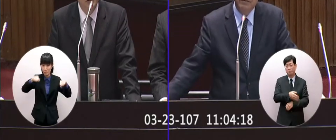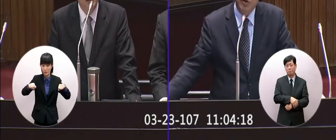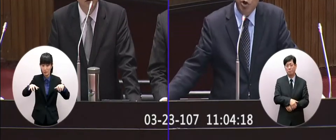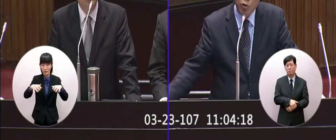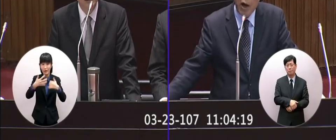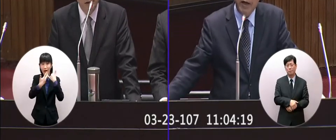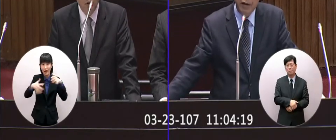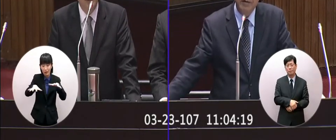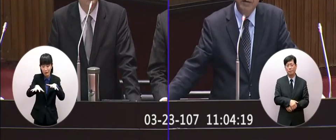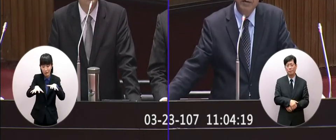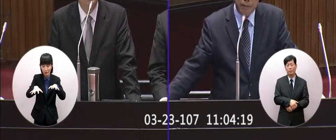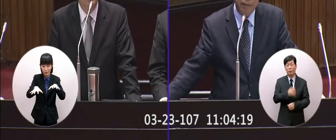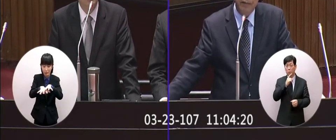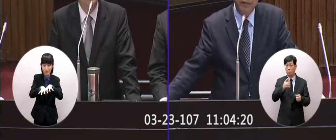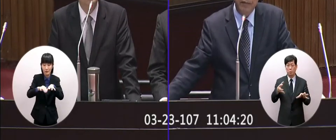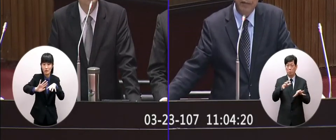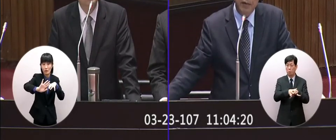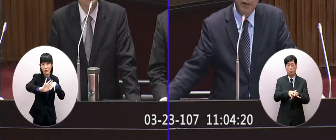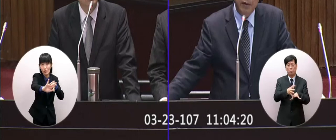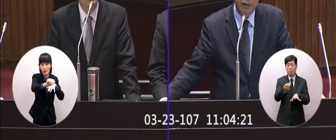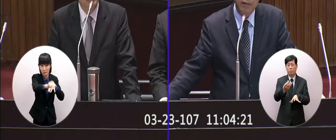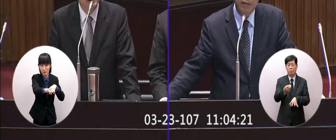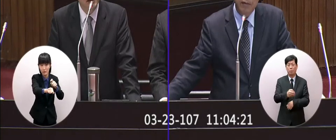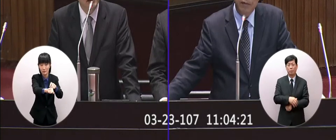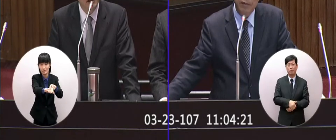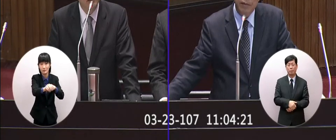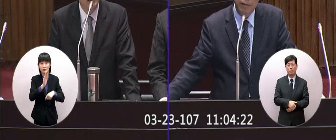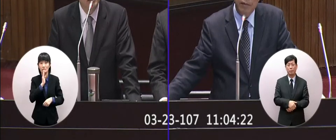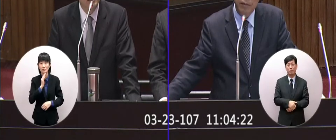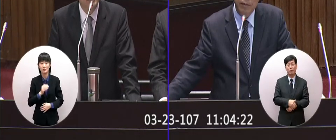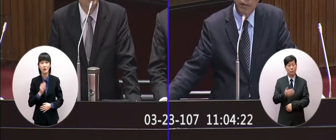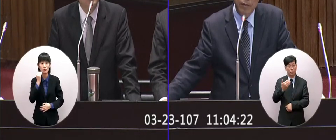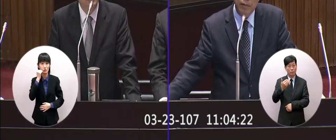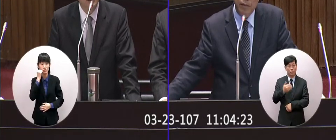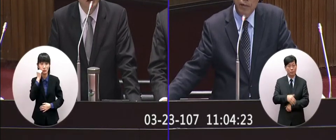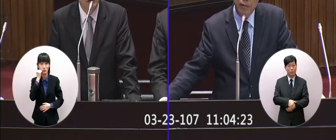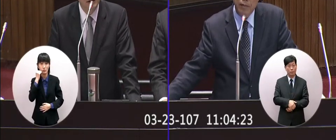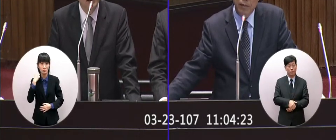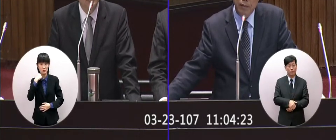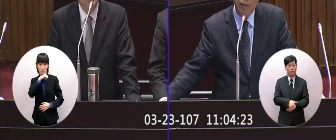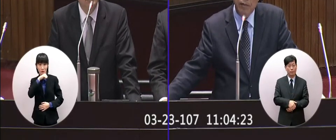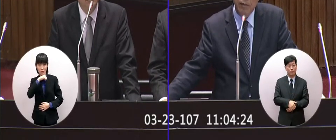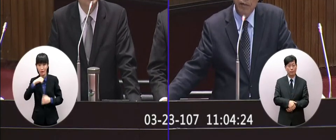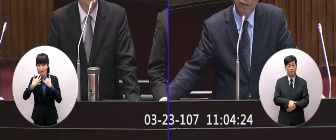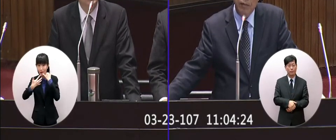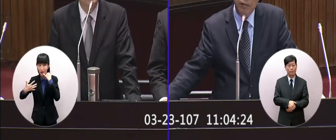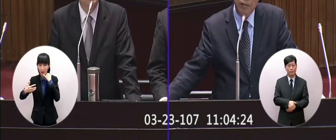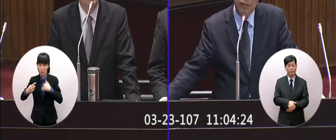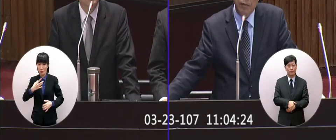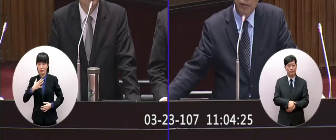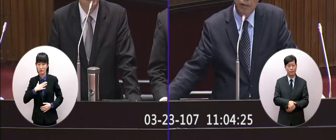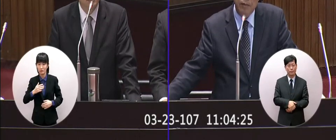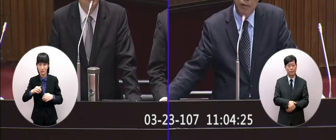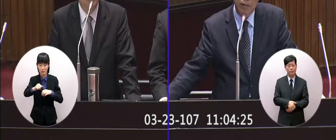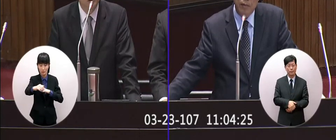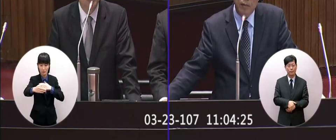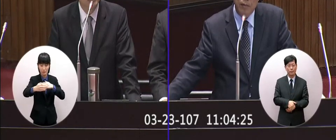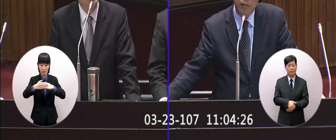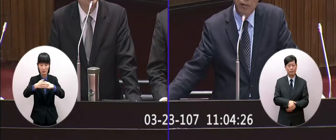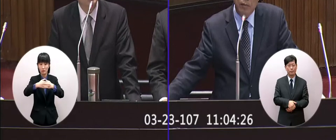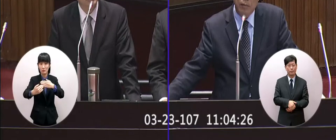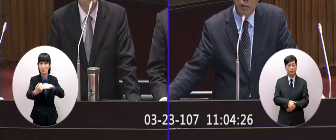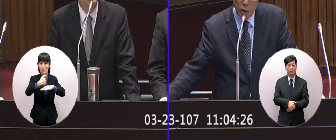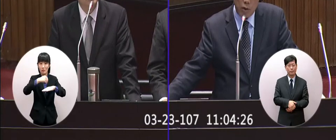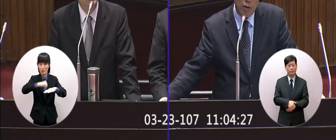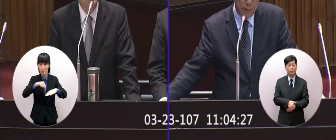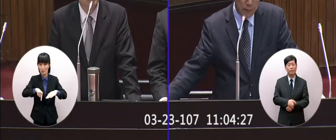叠海域的范围 之外 、啊，如果说是在台湾的海域之内，啊，那当然这个冲突